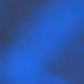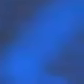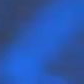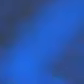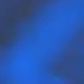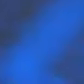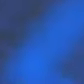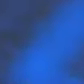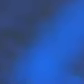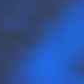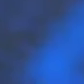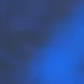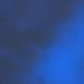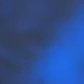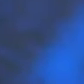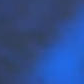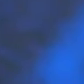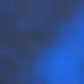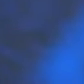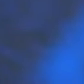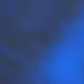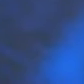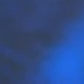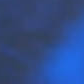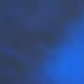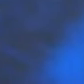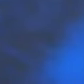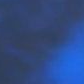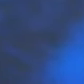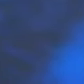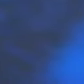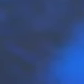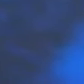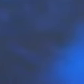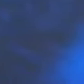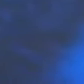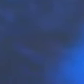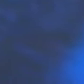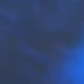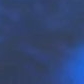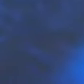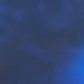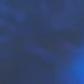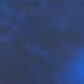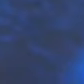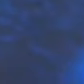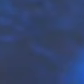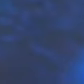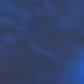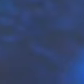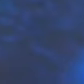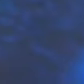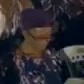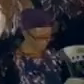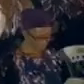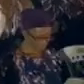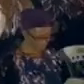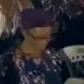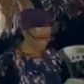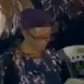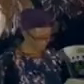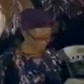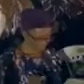et des environs de ma colline un sujet de bénédiction je crois que tu vas me donner g